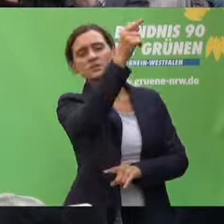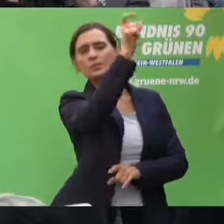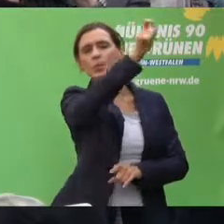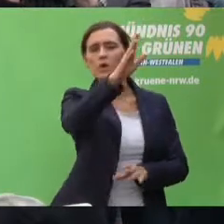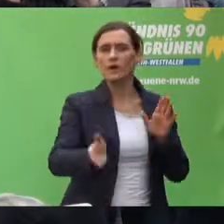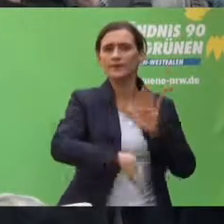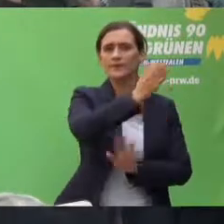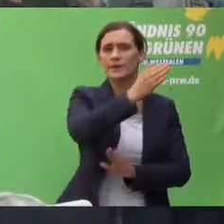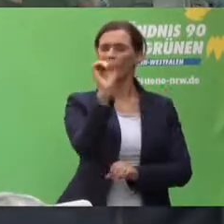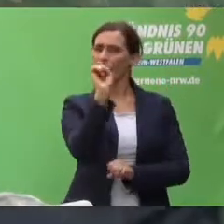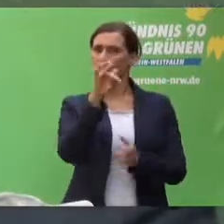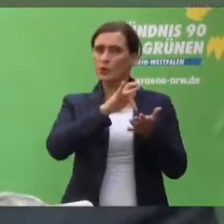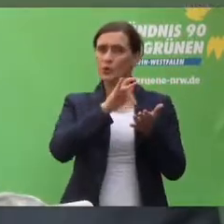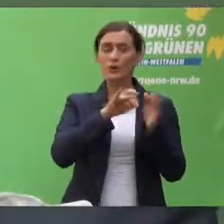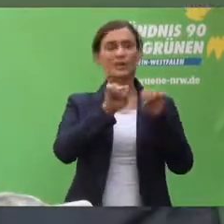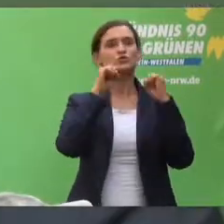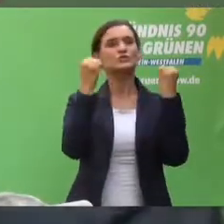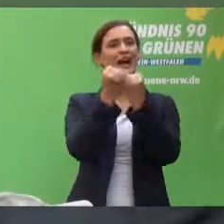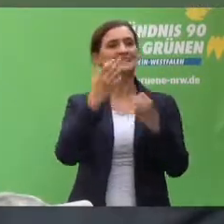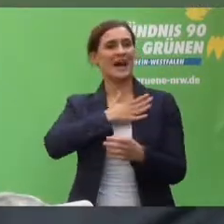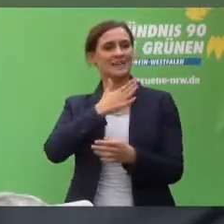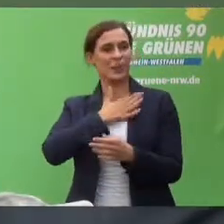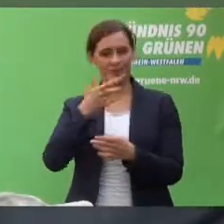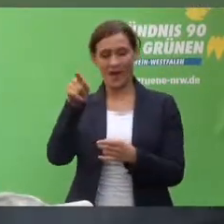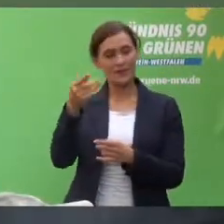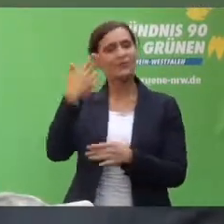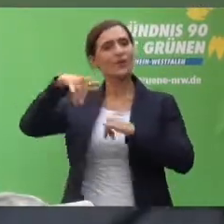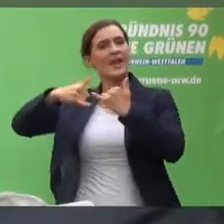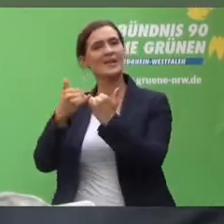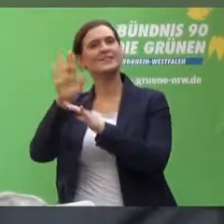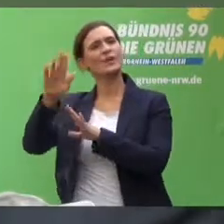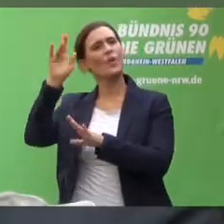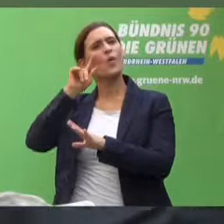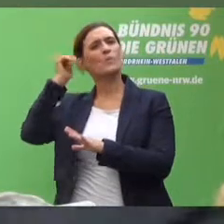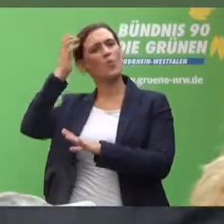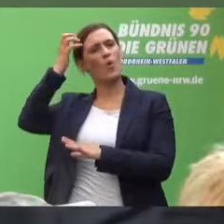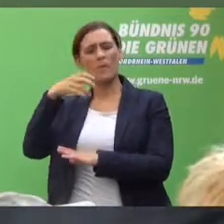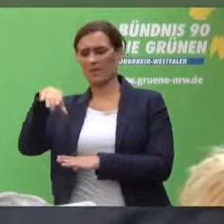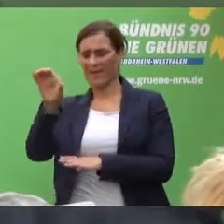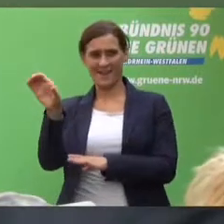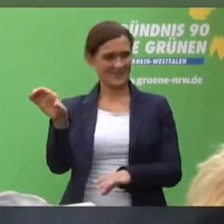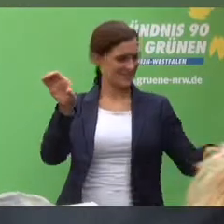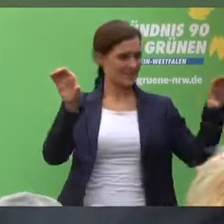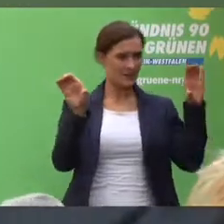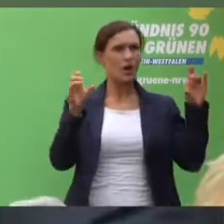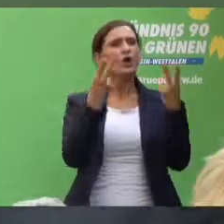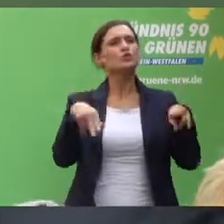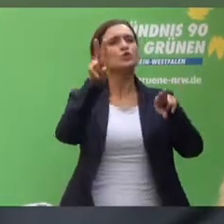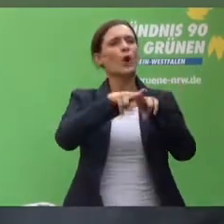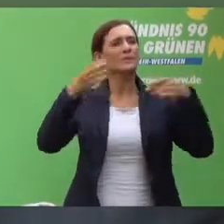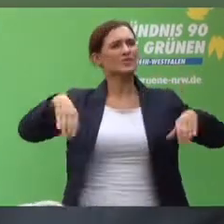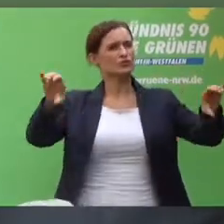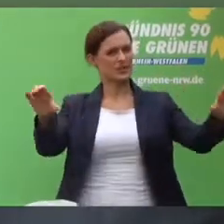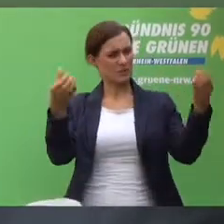von der Staatsangehörigkeit ihrer Eltern und Großeltern trennen. Wir wollen, dass das Verbot der doppelten Staatsbürgerschaft